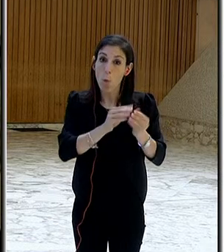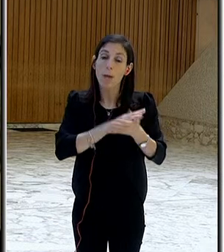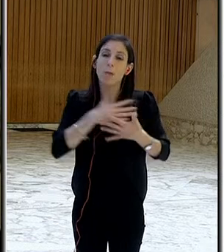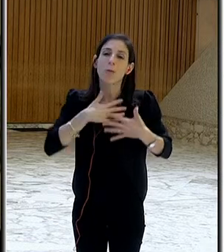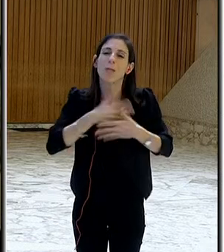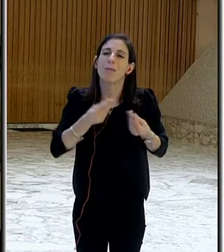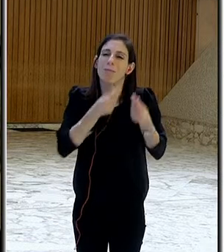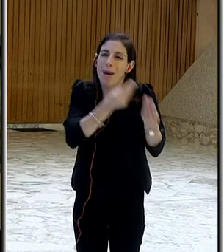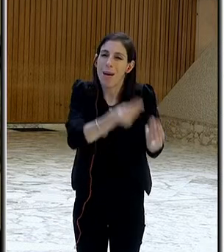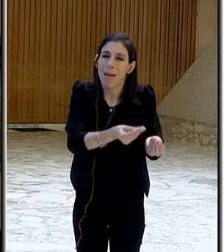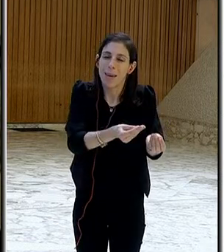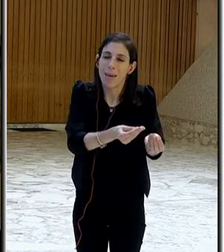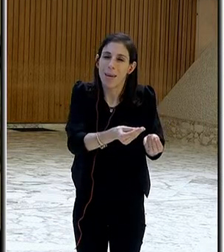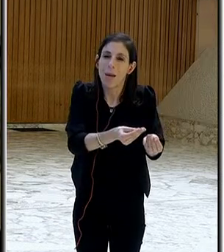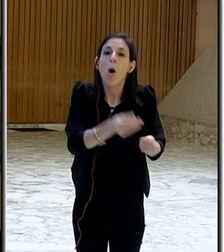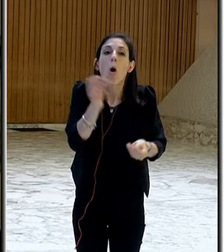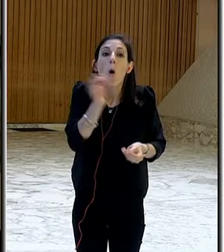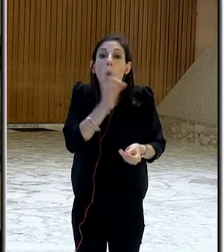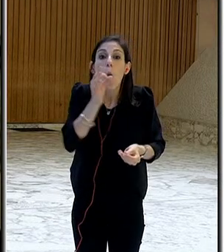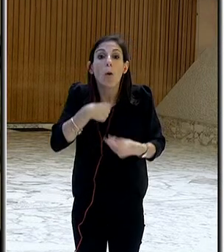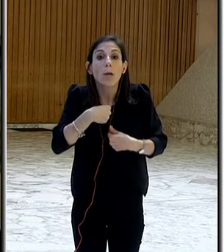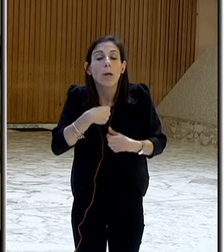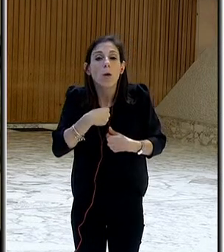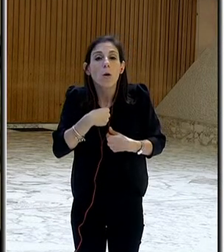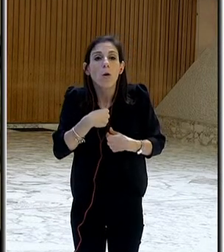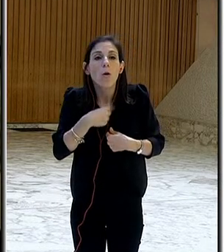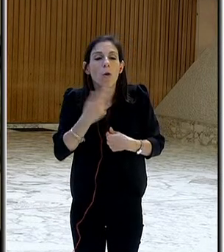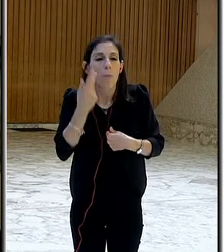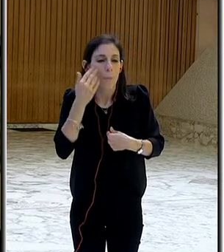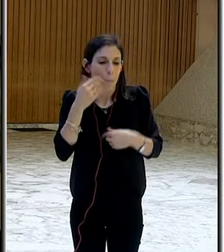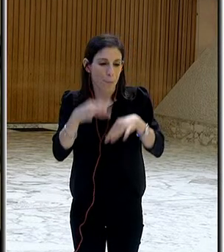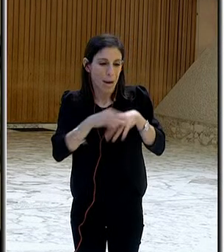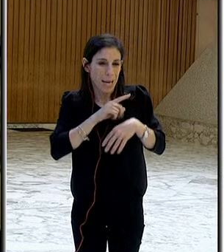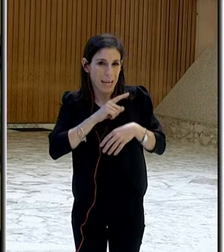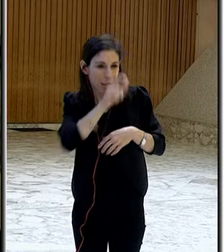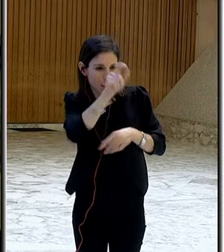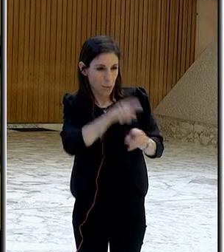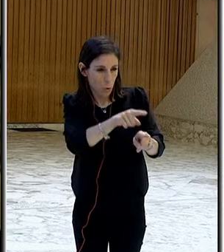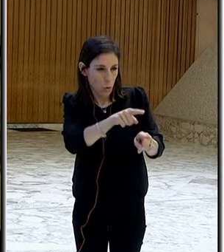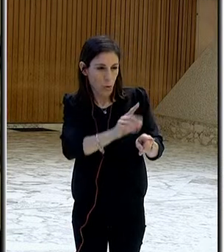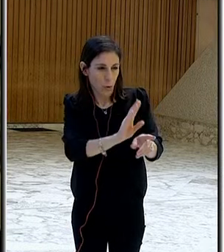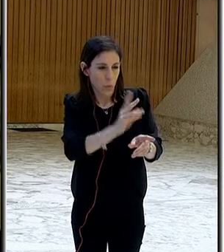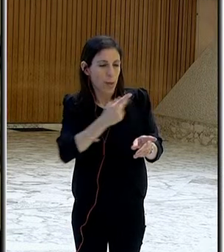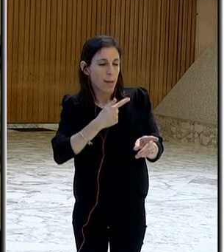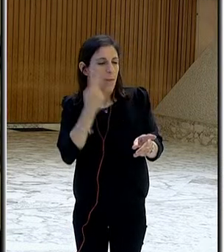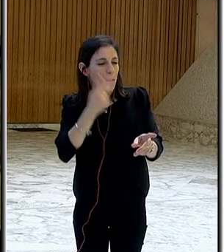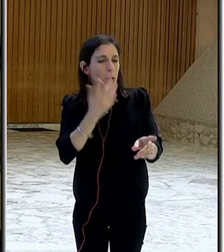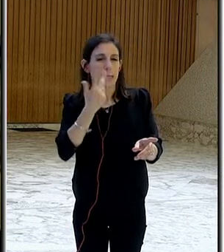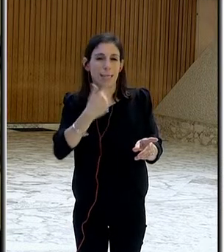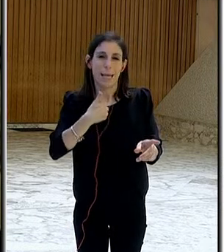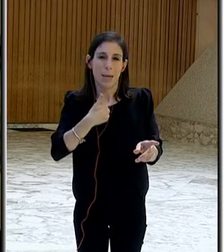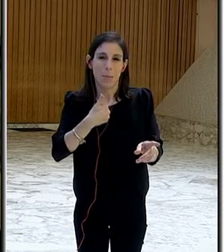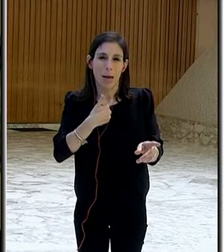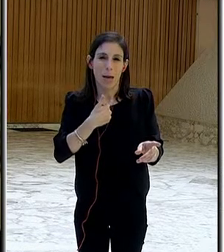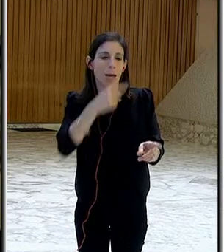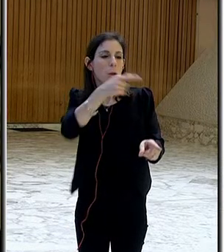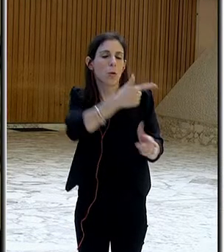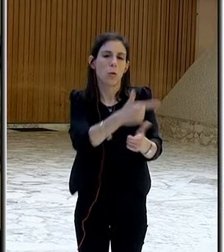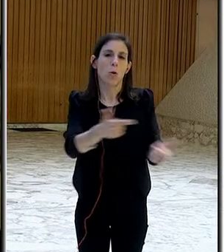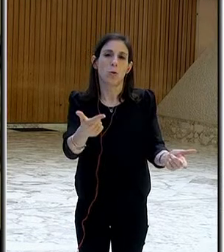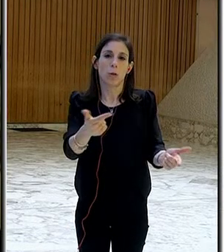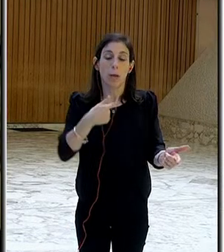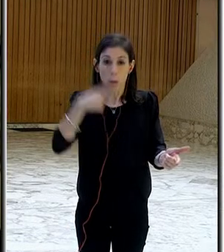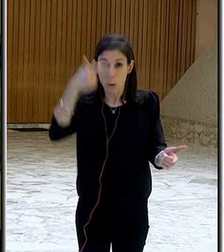ou elle mes propres goûts? Suis-je consciente de l'importance que l'affection a pour mon mari ou de l'importance d'une